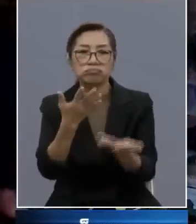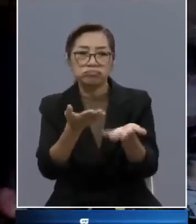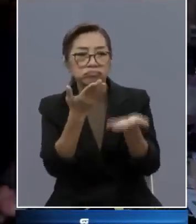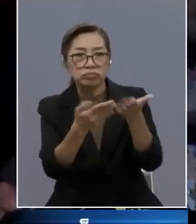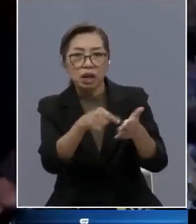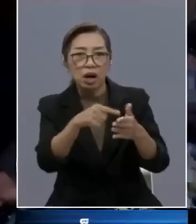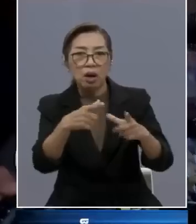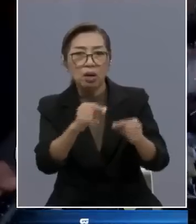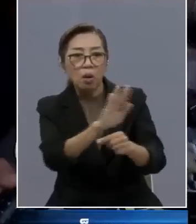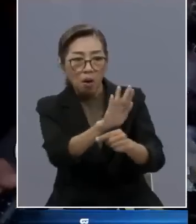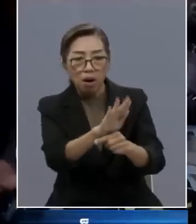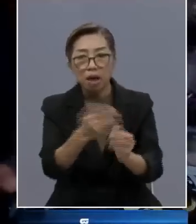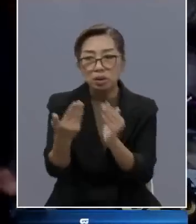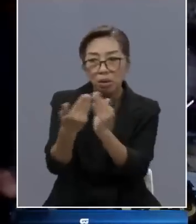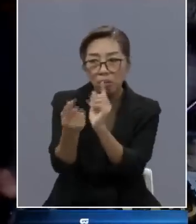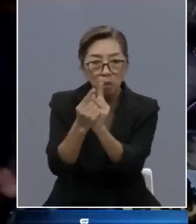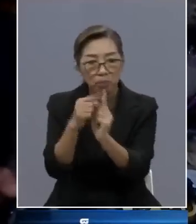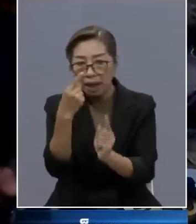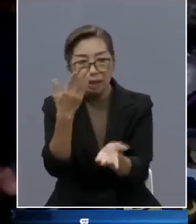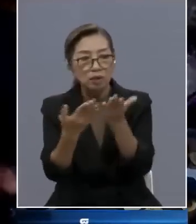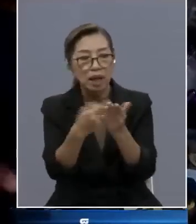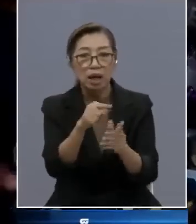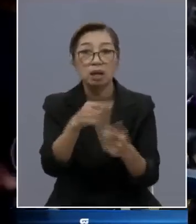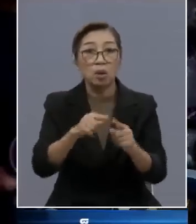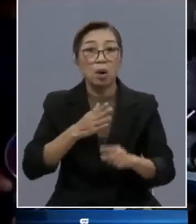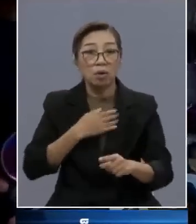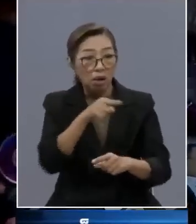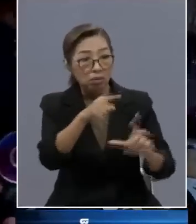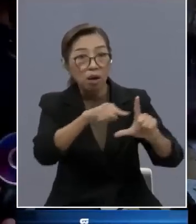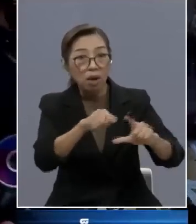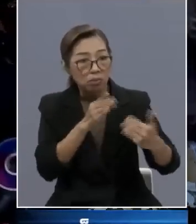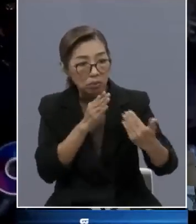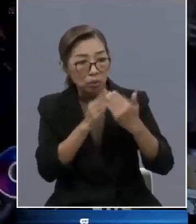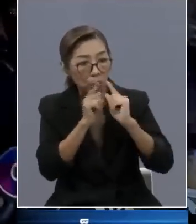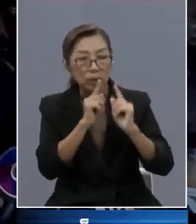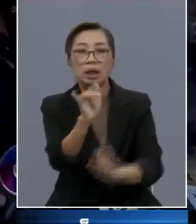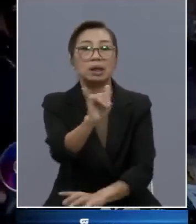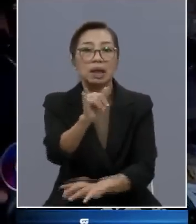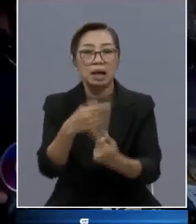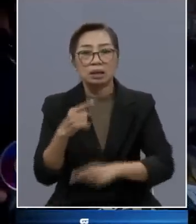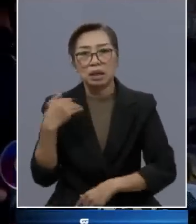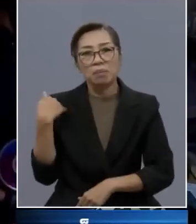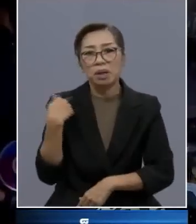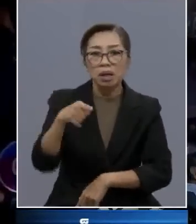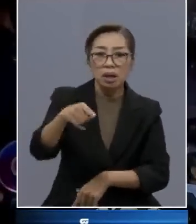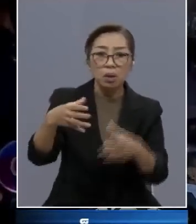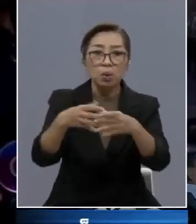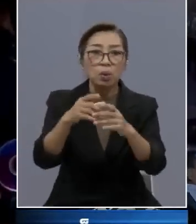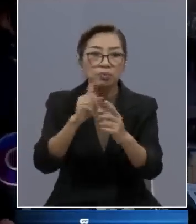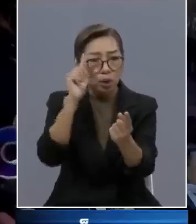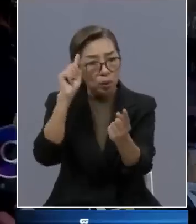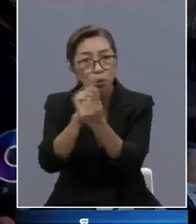ครับแล้วก็ส่วนตัวเนี่ยยังไม่ได้รับการประสานมาแต่อย่างใดแล้วก็เท่าที่ทราบนั้นมีบางกลุ่มบางคนที่รู้จักกันก็มีพูดคุยกันไปบ้